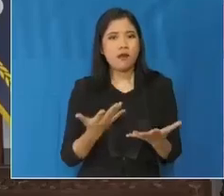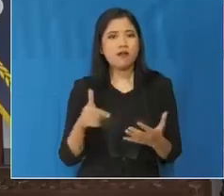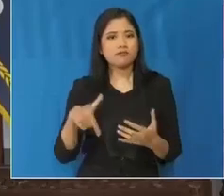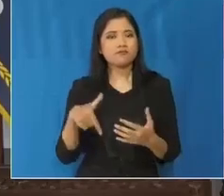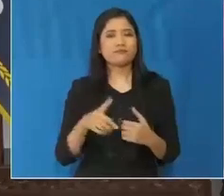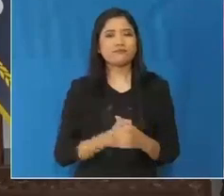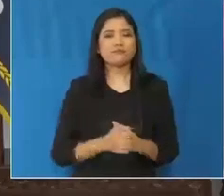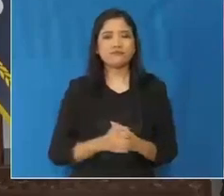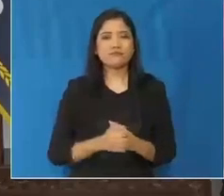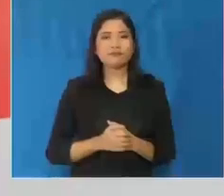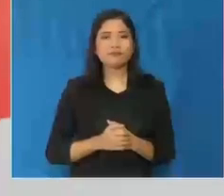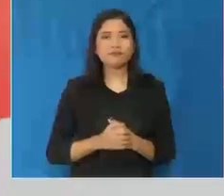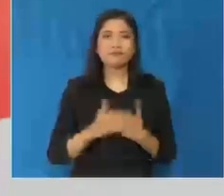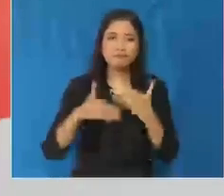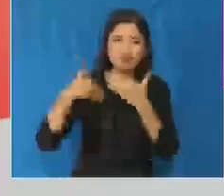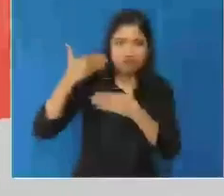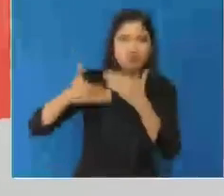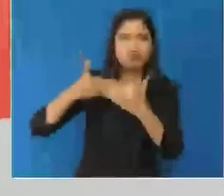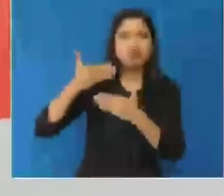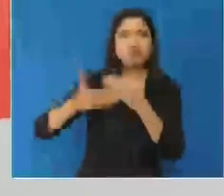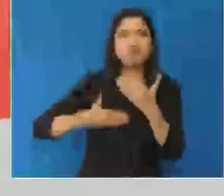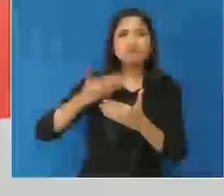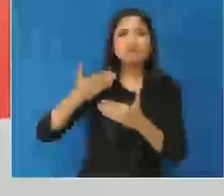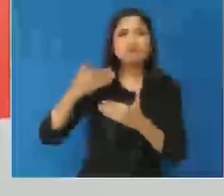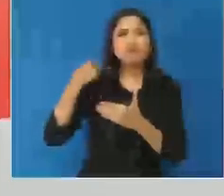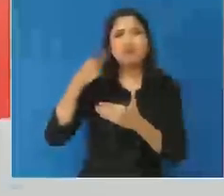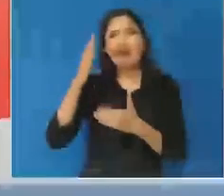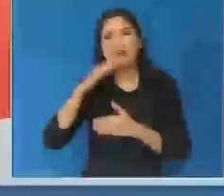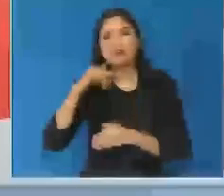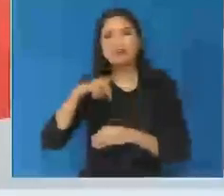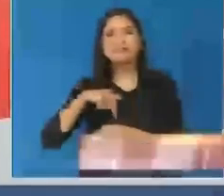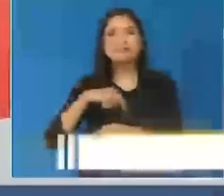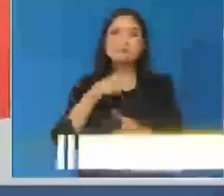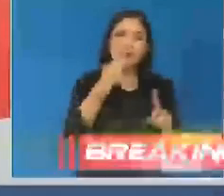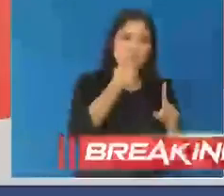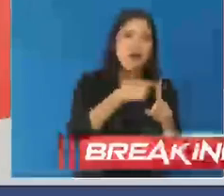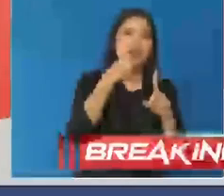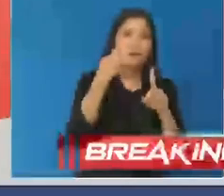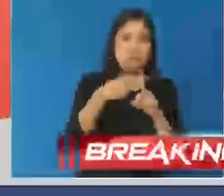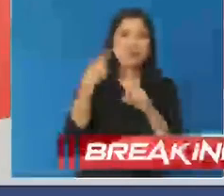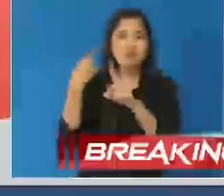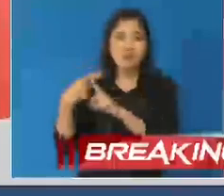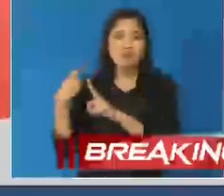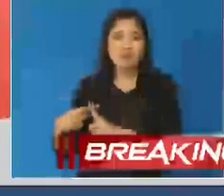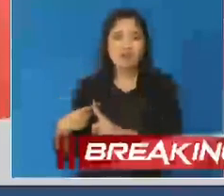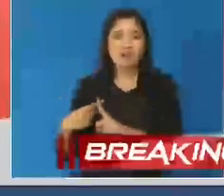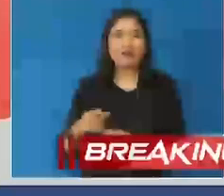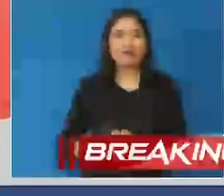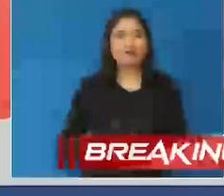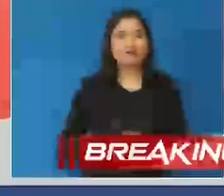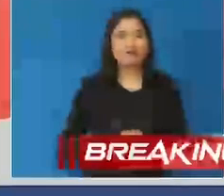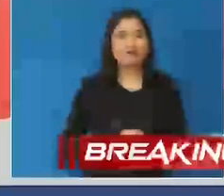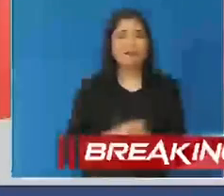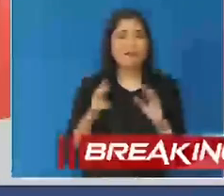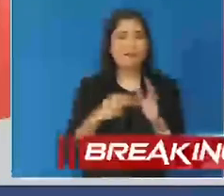Hai dari hari ke hari kita melihat adanya pertambahan kasus yang cukup signifikan ini menandakan bahwa